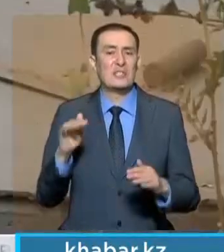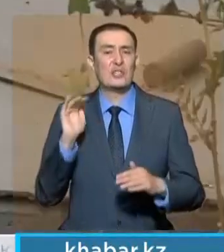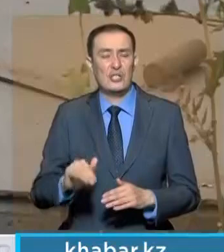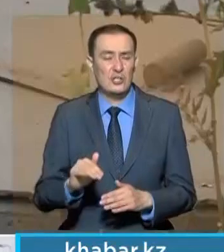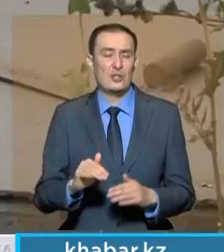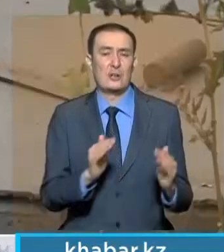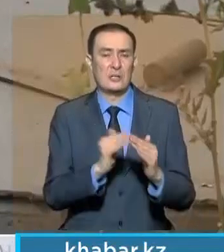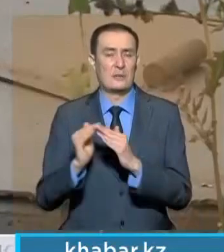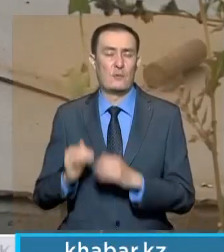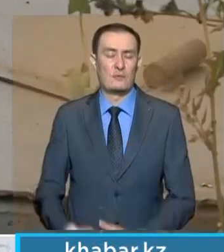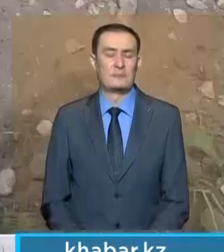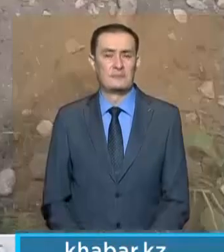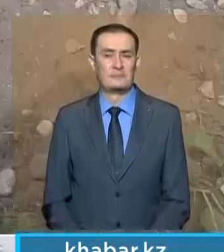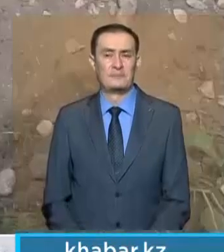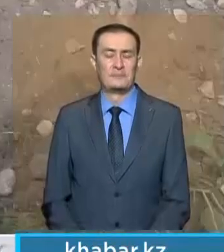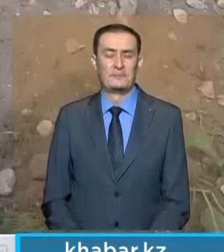ся соотечественников